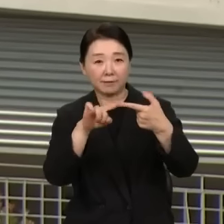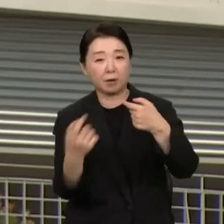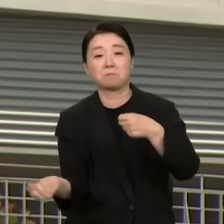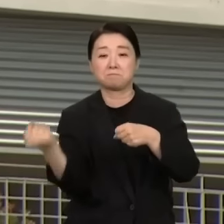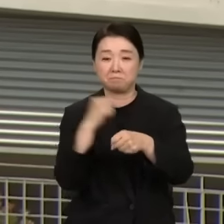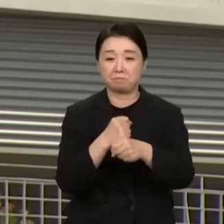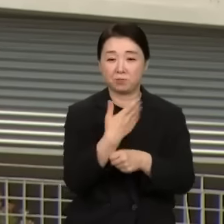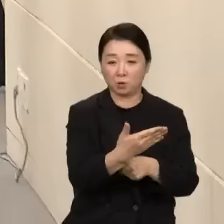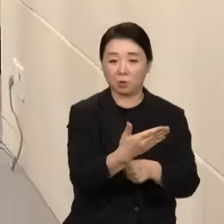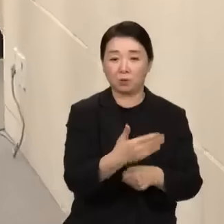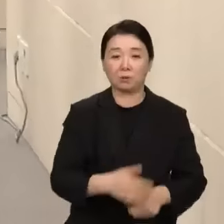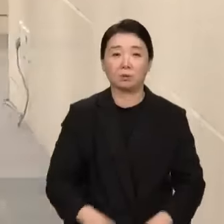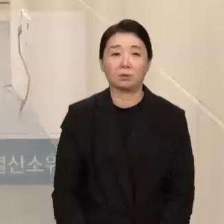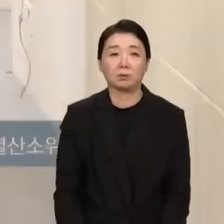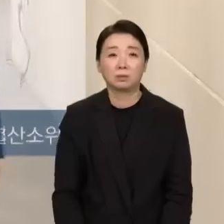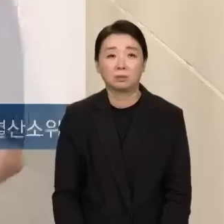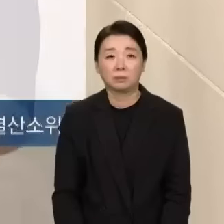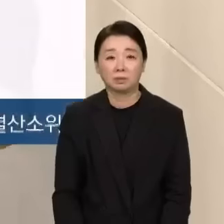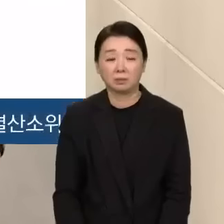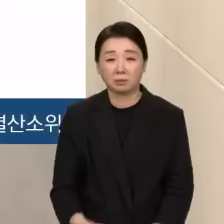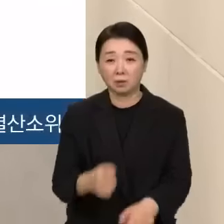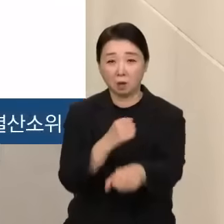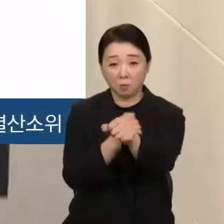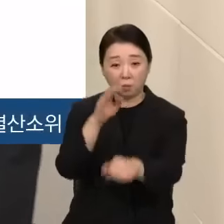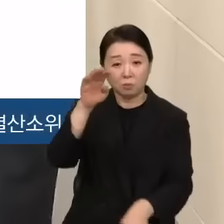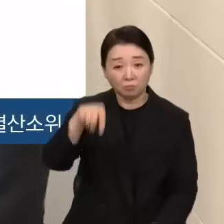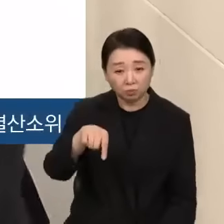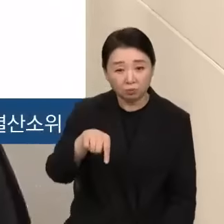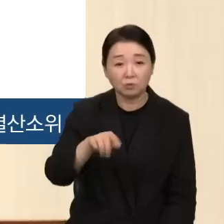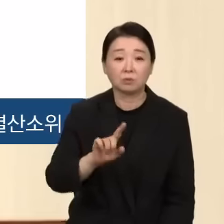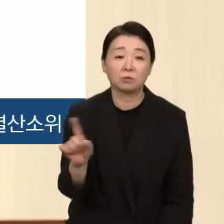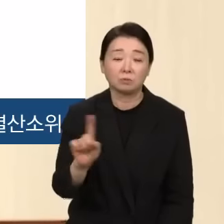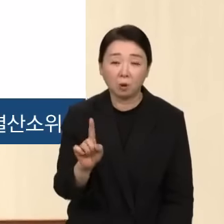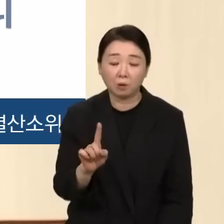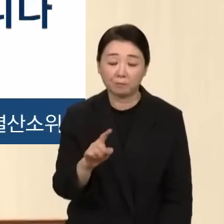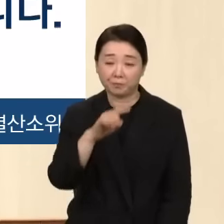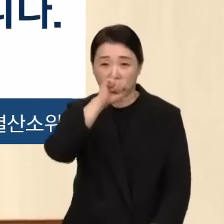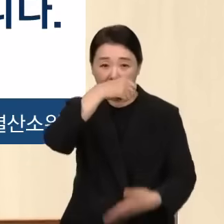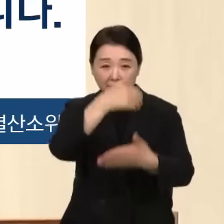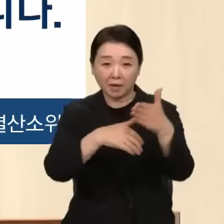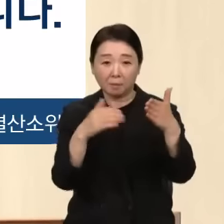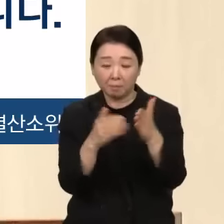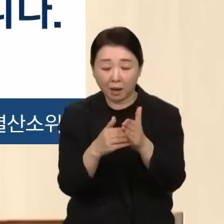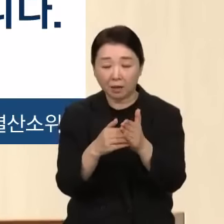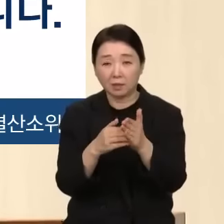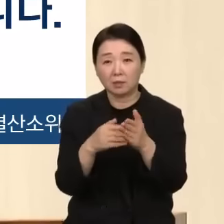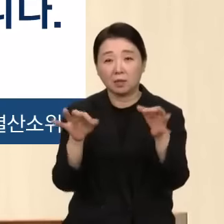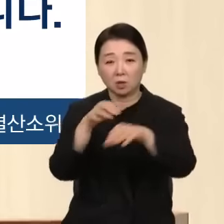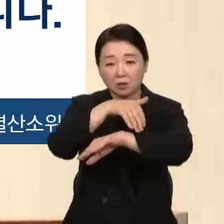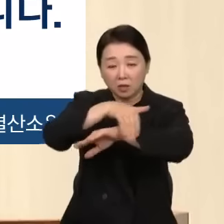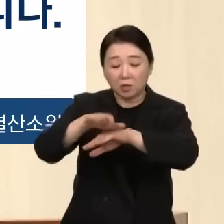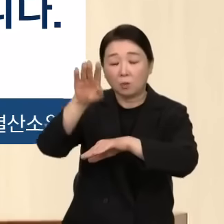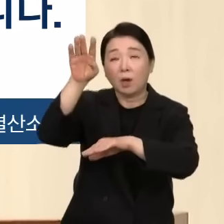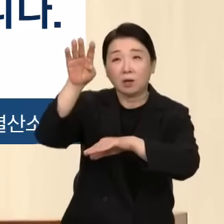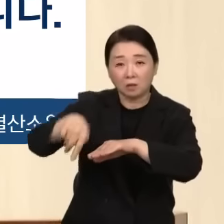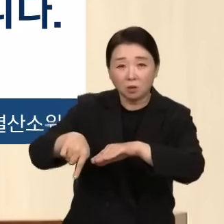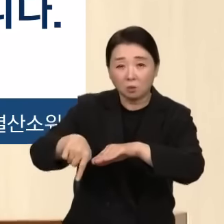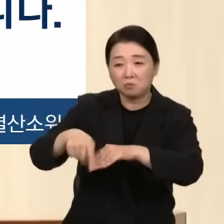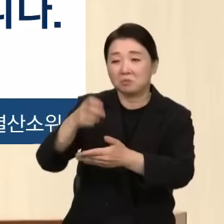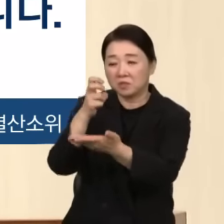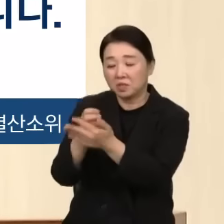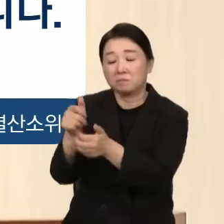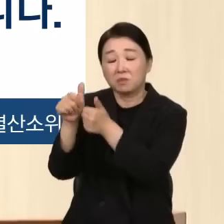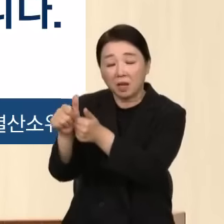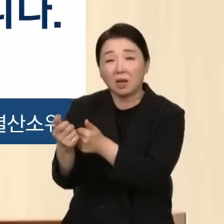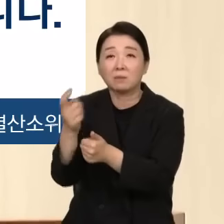수순에 들어갔습니다. 보훈부가 예산 삭감은 기획재정부 지침에 따른 것이라고 했다가 거짓 해명 논란인 것에